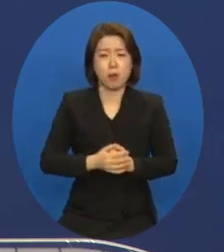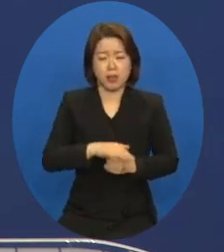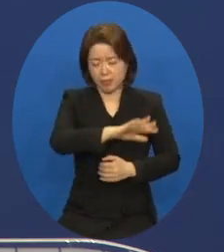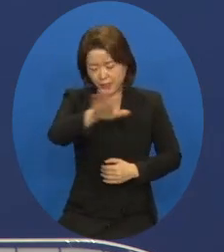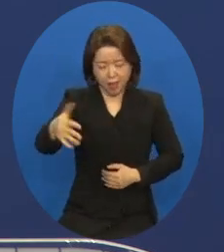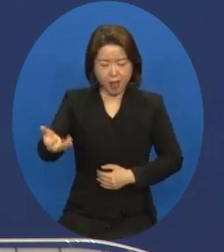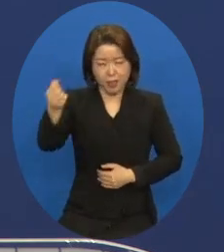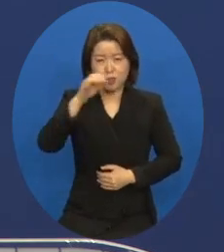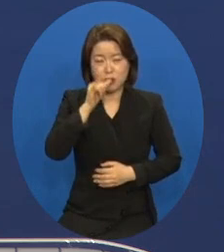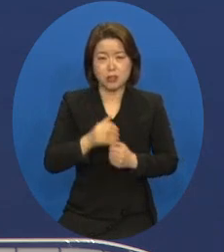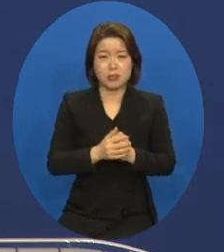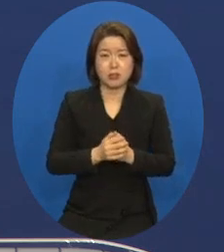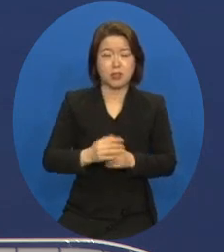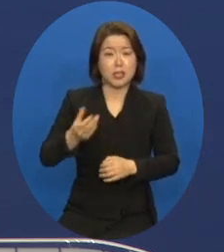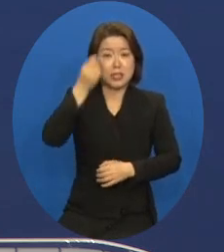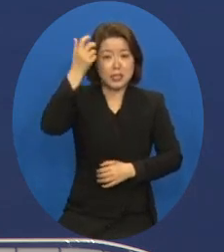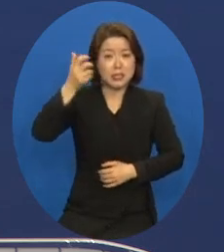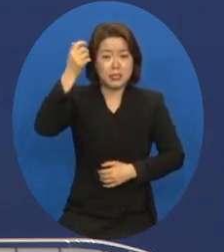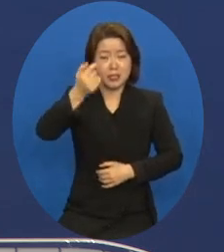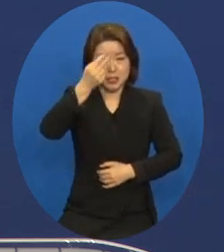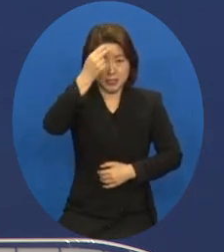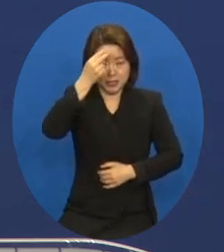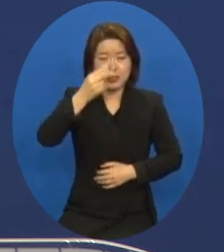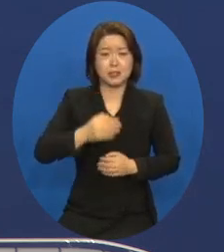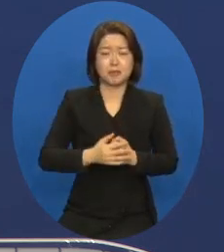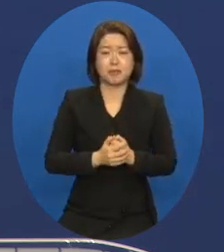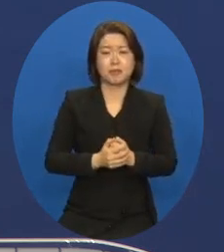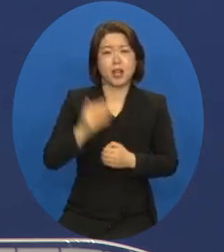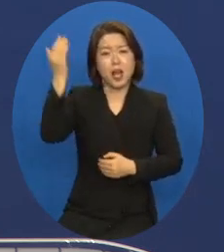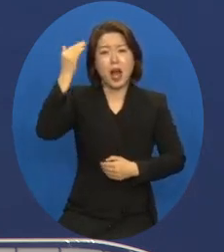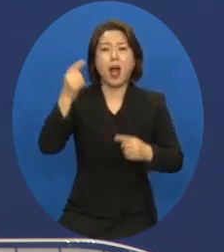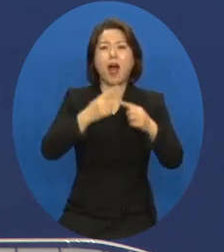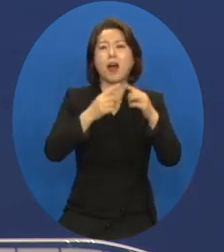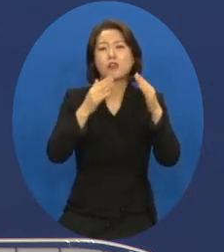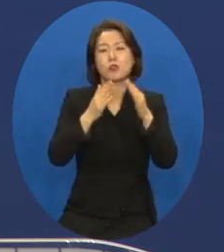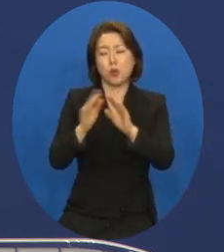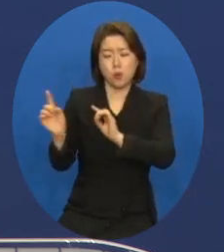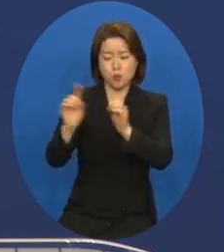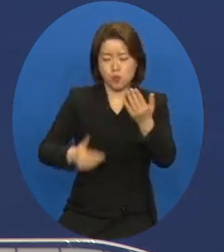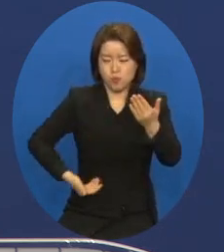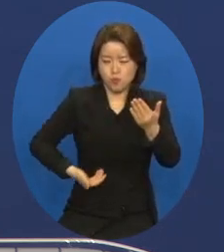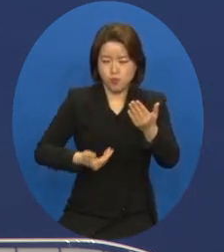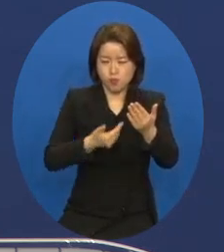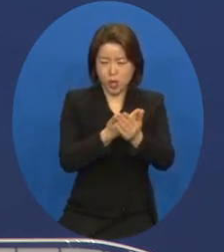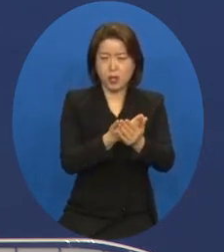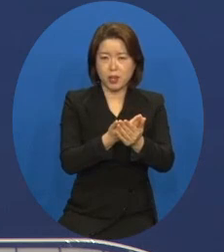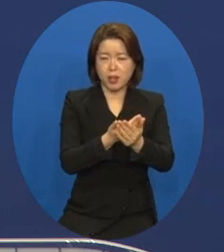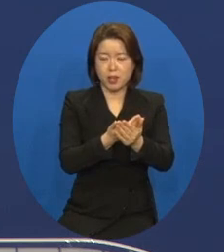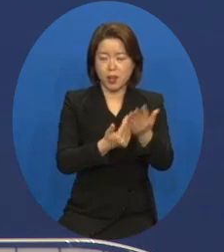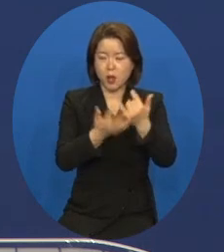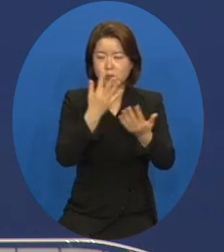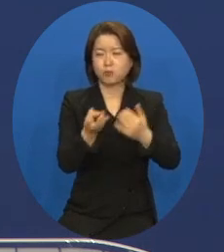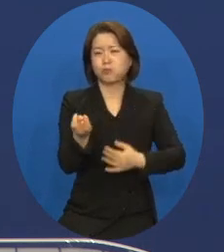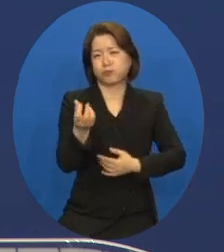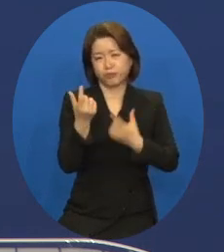성령의 근심이 한국교회 회기에 부흥의 불 c 인 것입니다